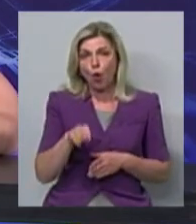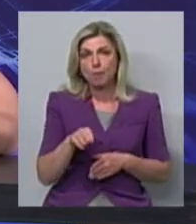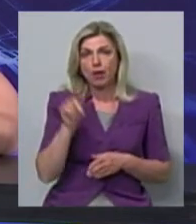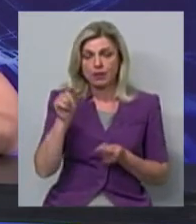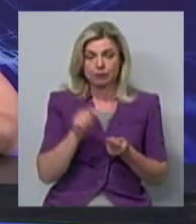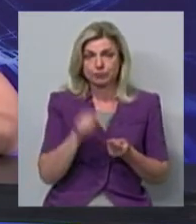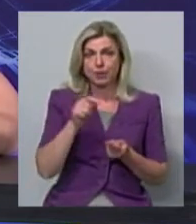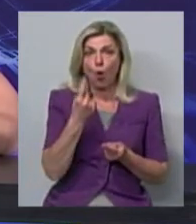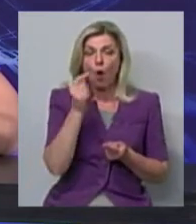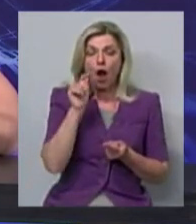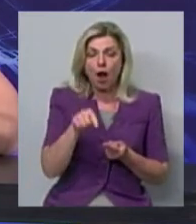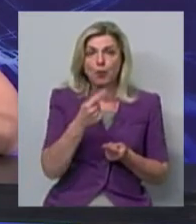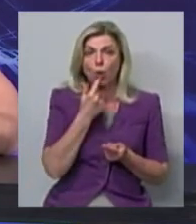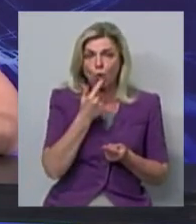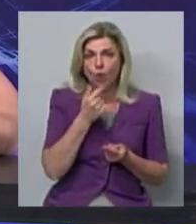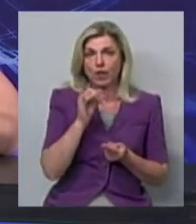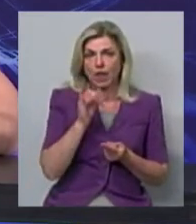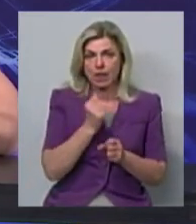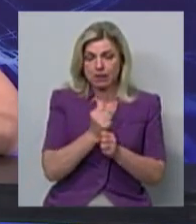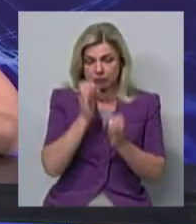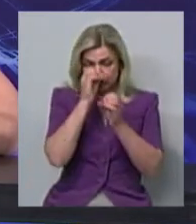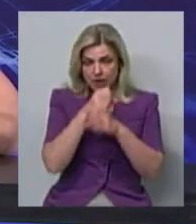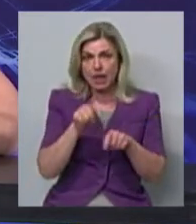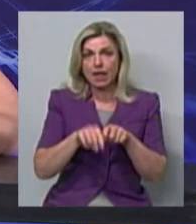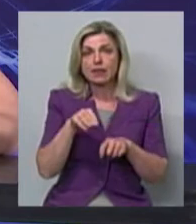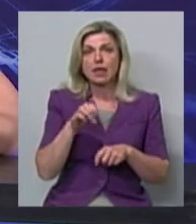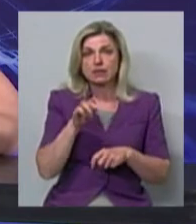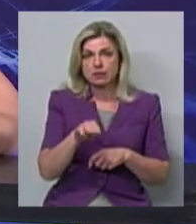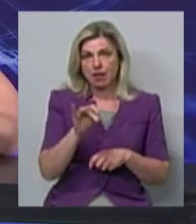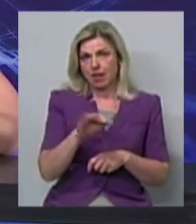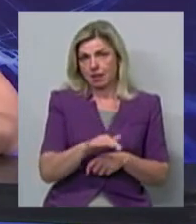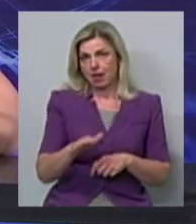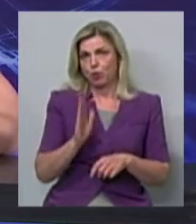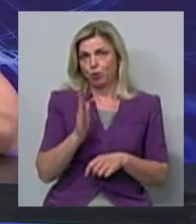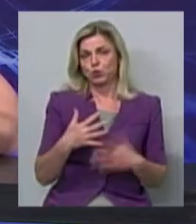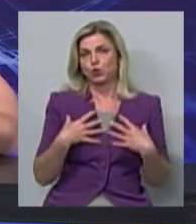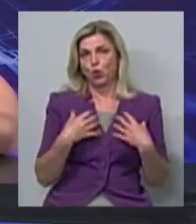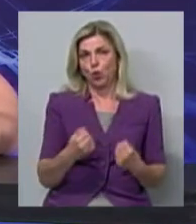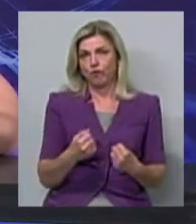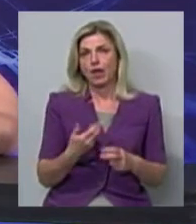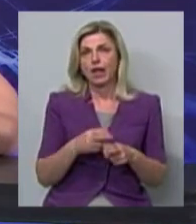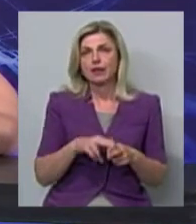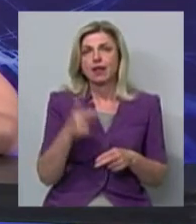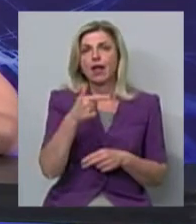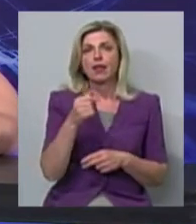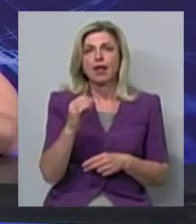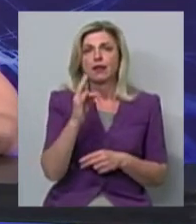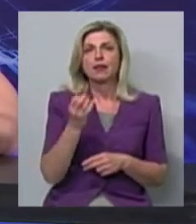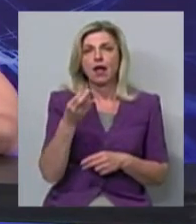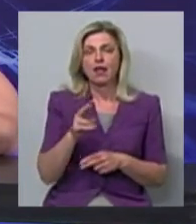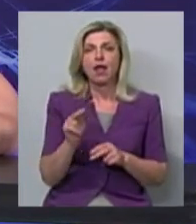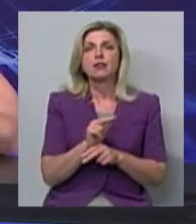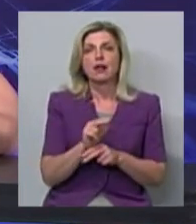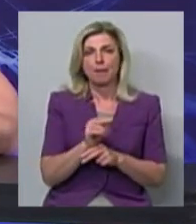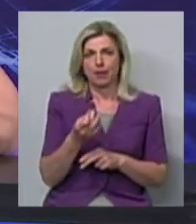на фенилкетонурию, и проводить эти тесты, и эти дети будут здоровыми. Может быть. Это генная терапия,